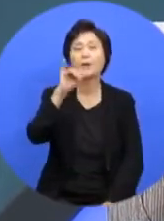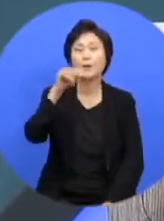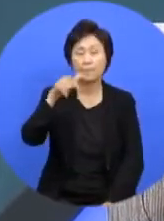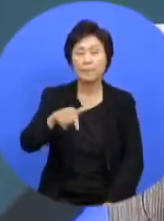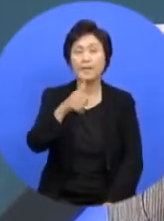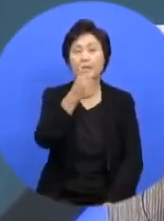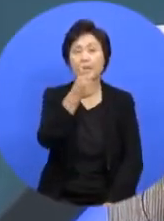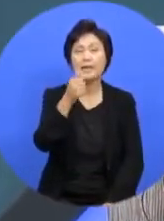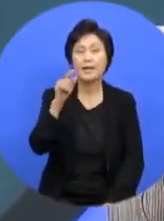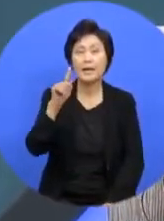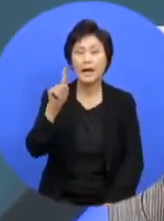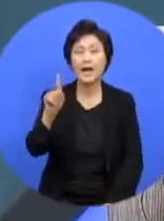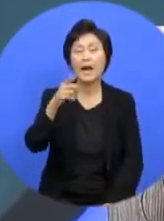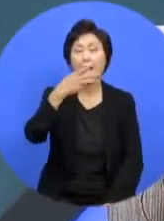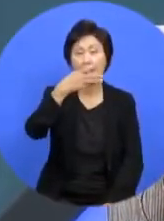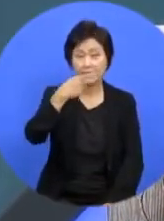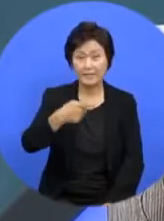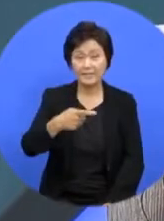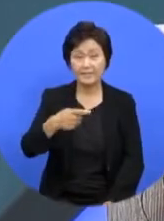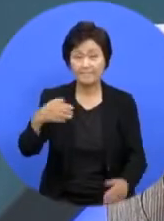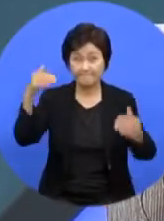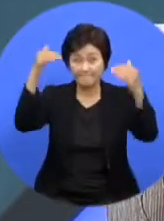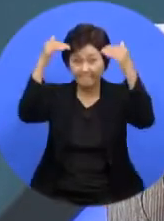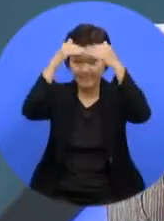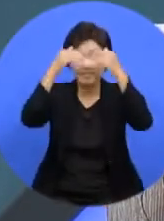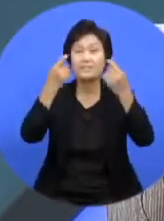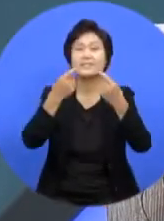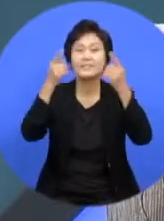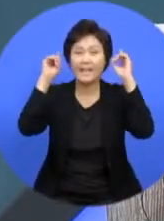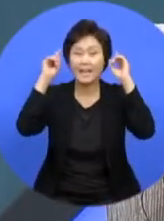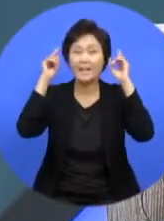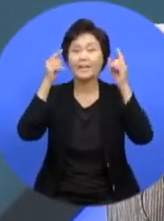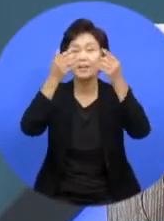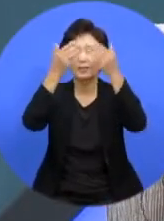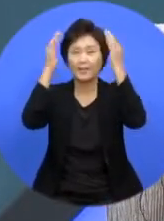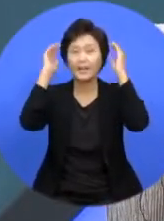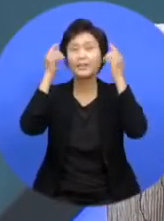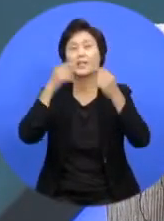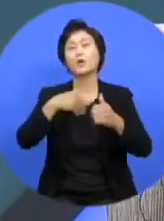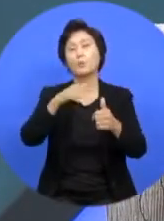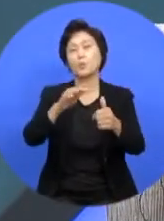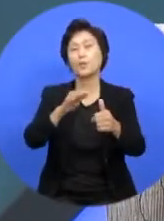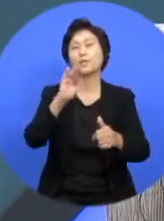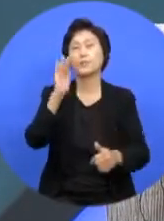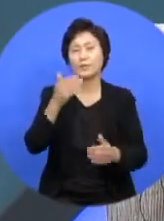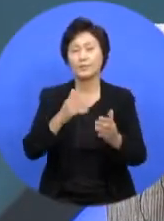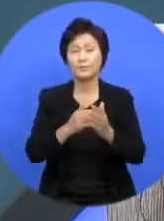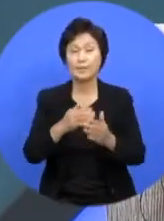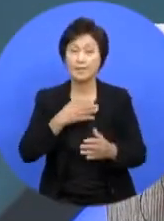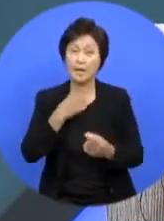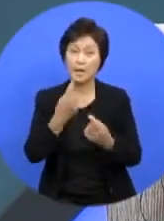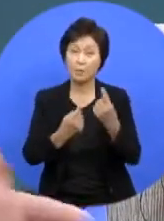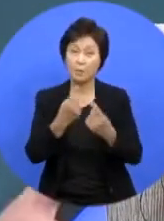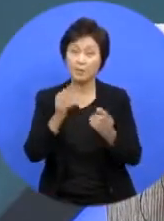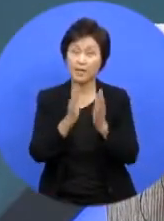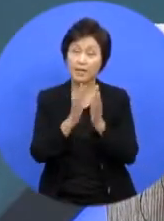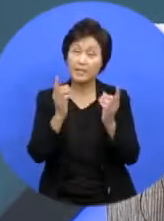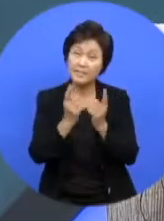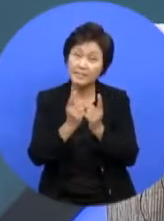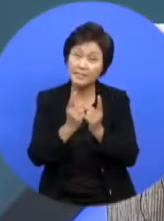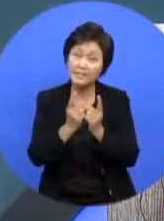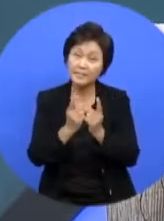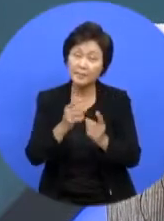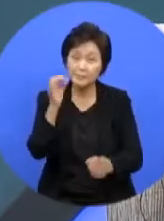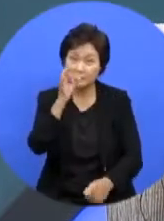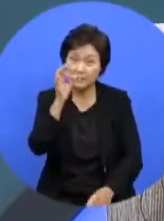그리고 학교의 교육 철학을 살펴보면서 믿고 맡겨도 저보다 제가 직접 알아보면서 가지는